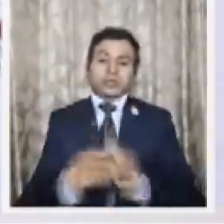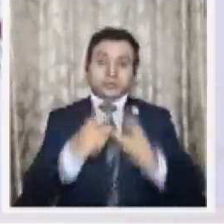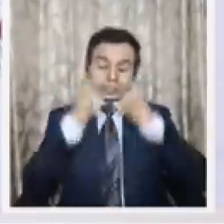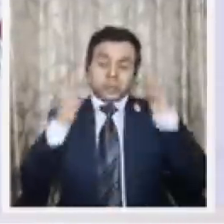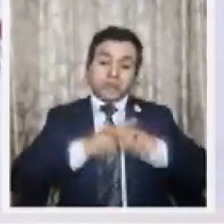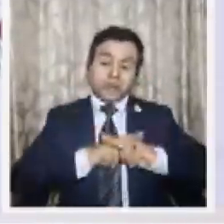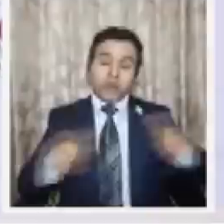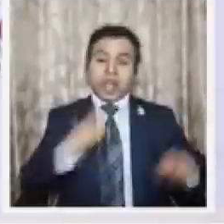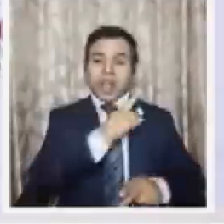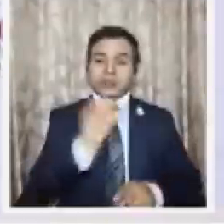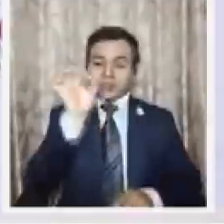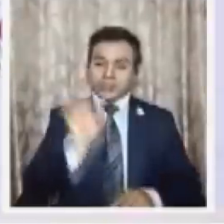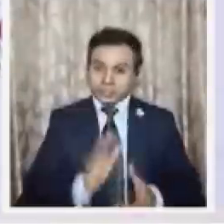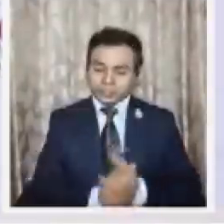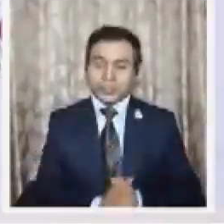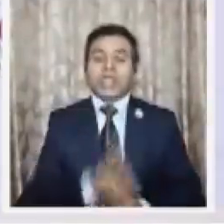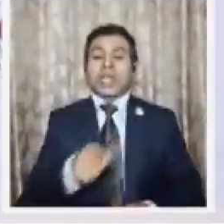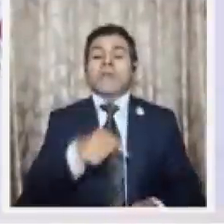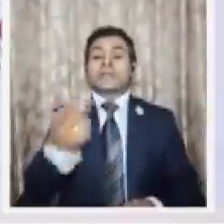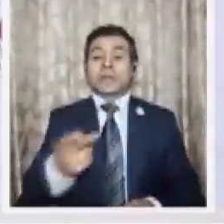অবশ্যই আমাদের বিরত থাকতে হবে এবং